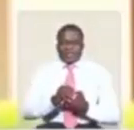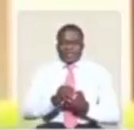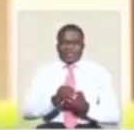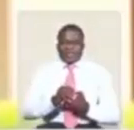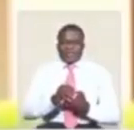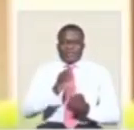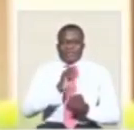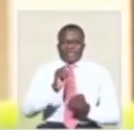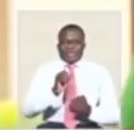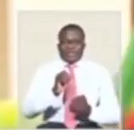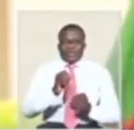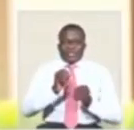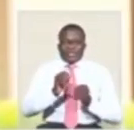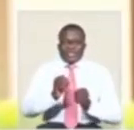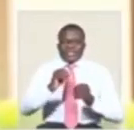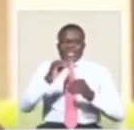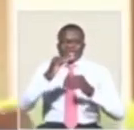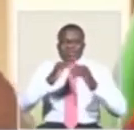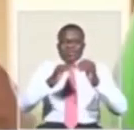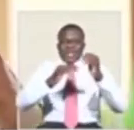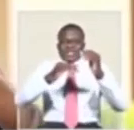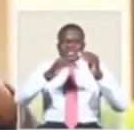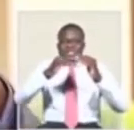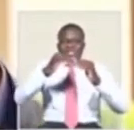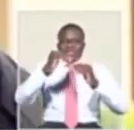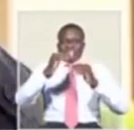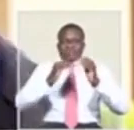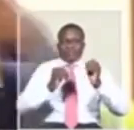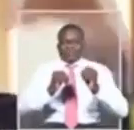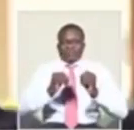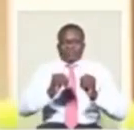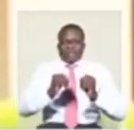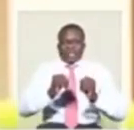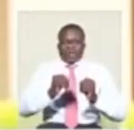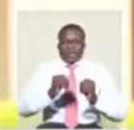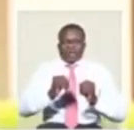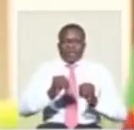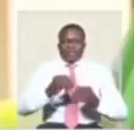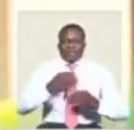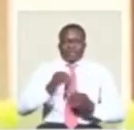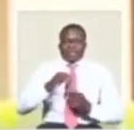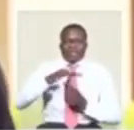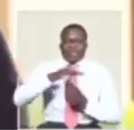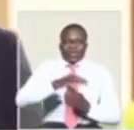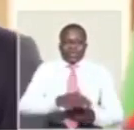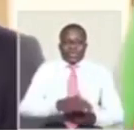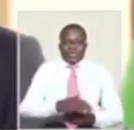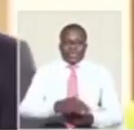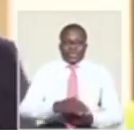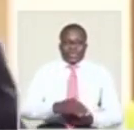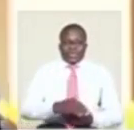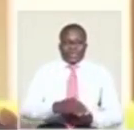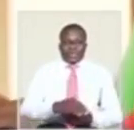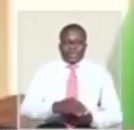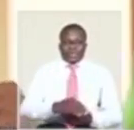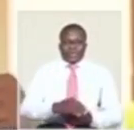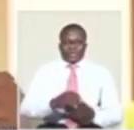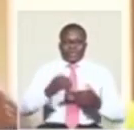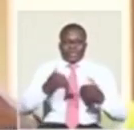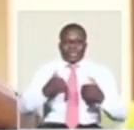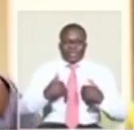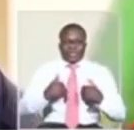rwandais, the borders that were drawn during colonial times, les frontières qui ont été bâties cut durant our la période